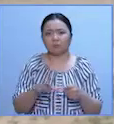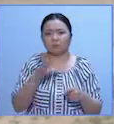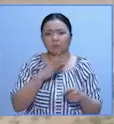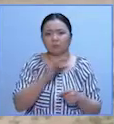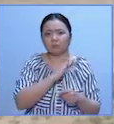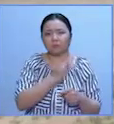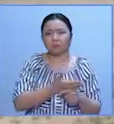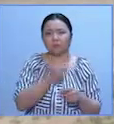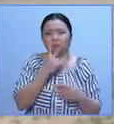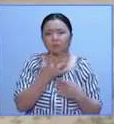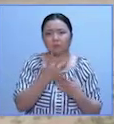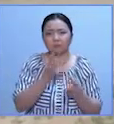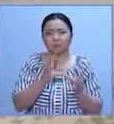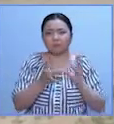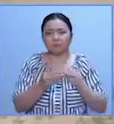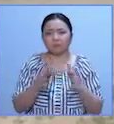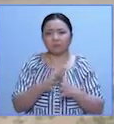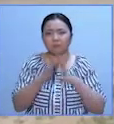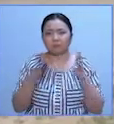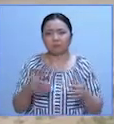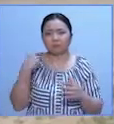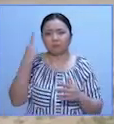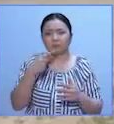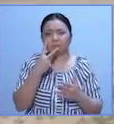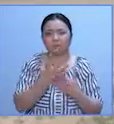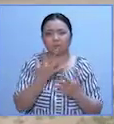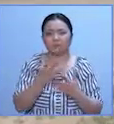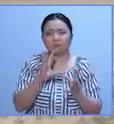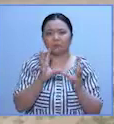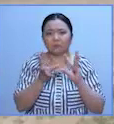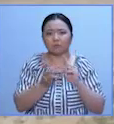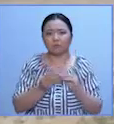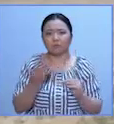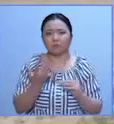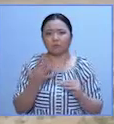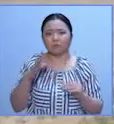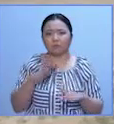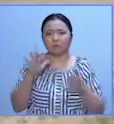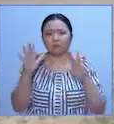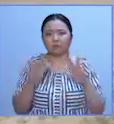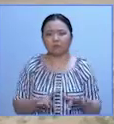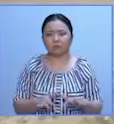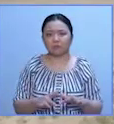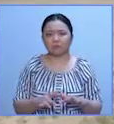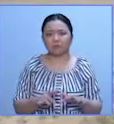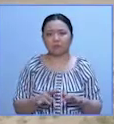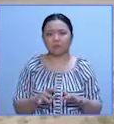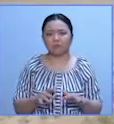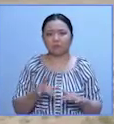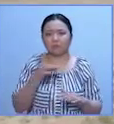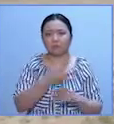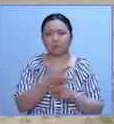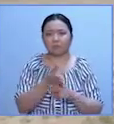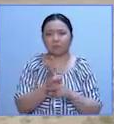еңбек еткен, қиыншылықтарға мойымай, елде басында болған қиыншылықтар, бұл жерде де болған,